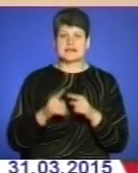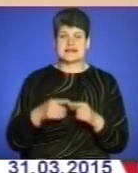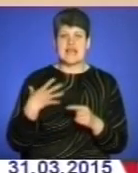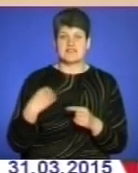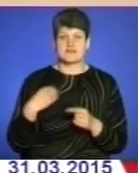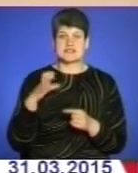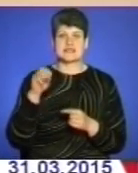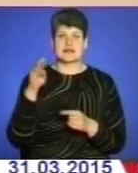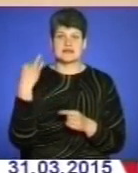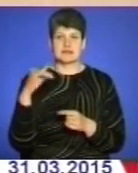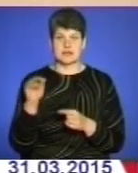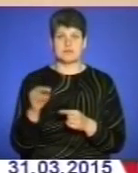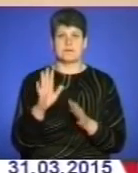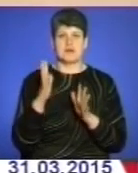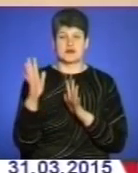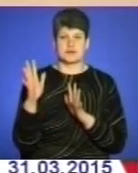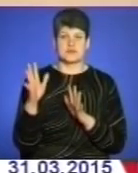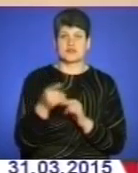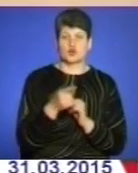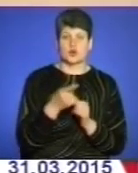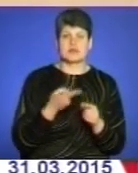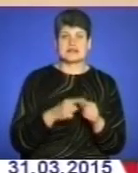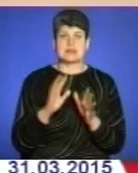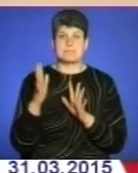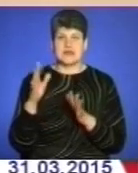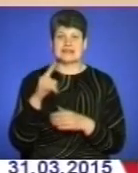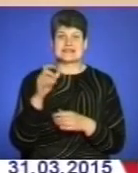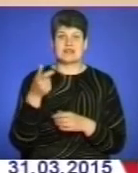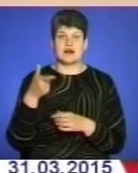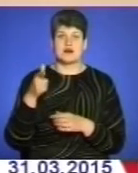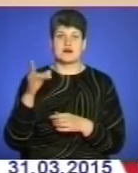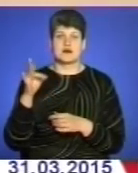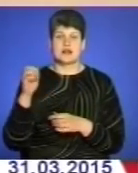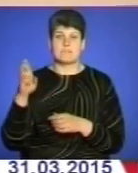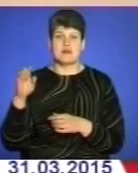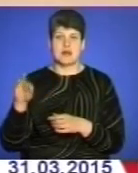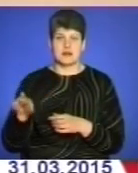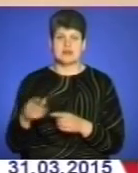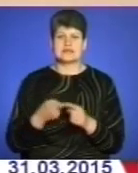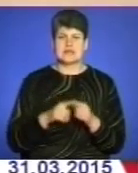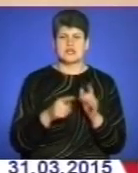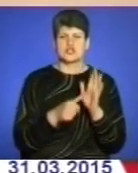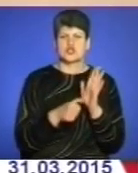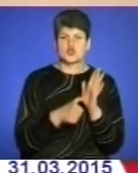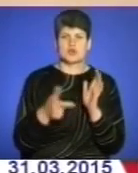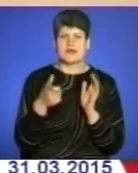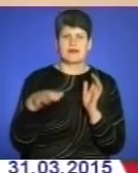Стрийський парк і Тернопіль – парк «Загребелля». Чим цікавий даний парк? Це 600 гектарів